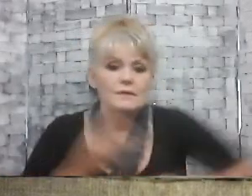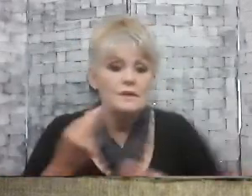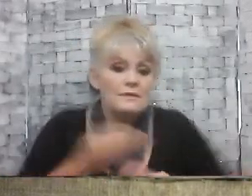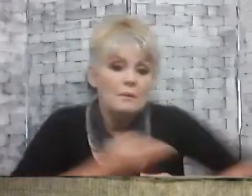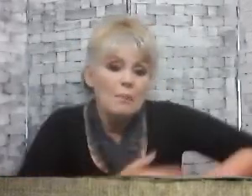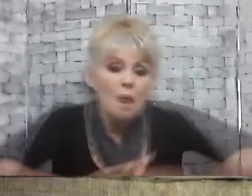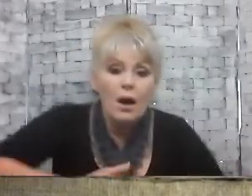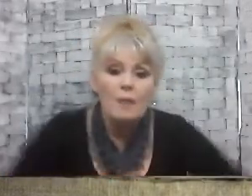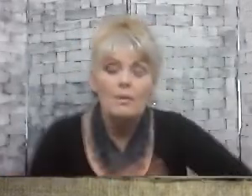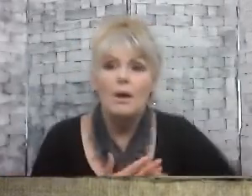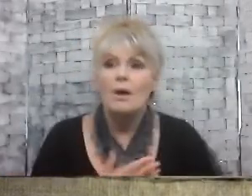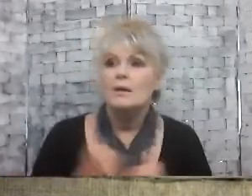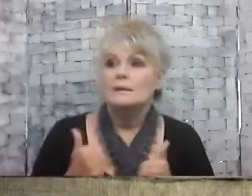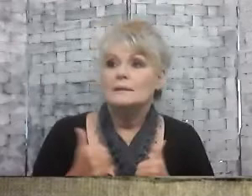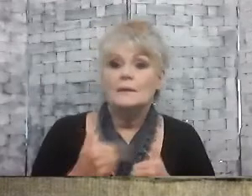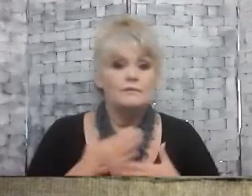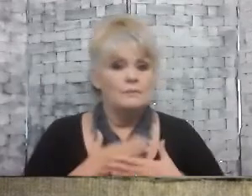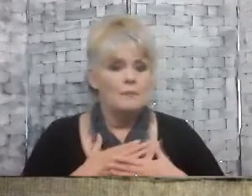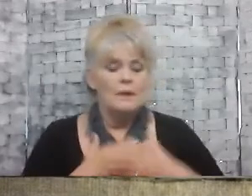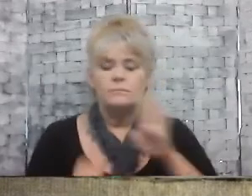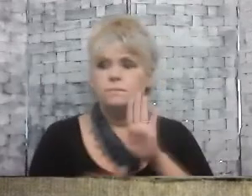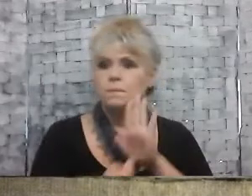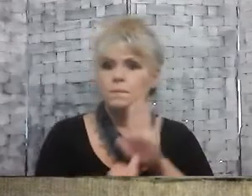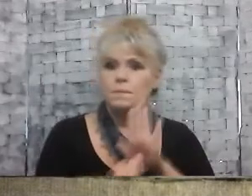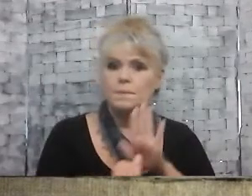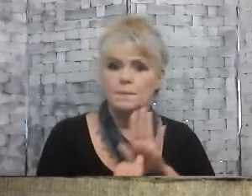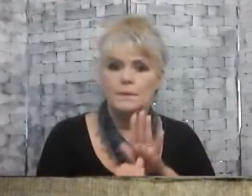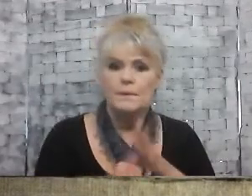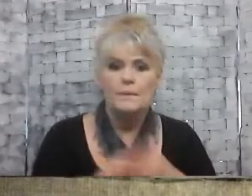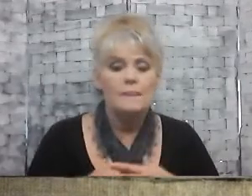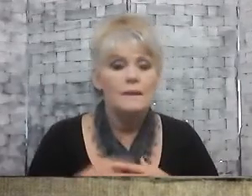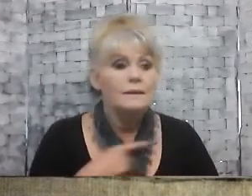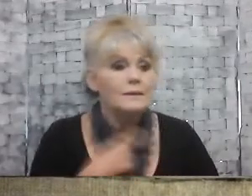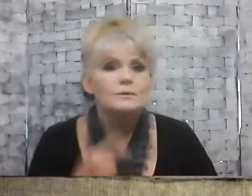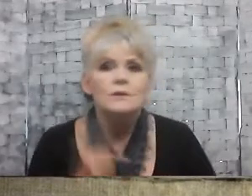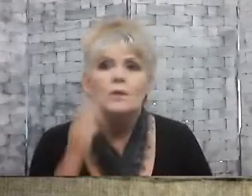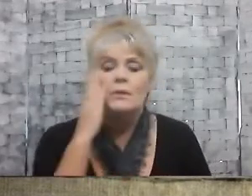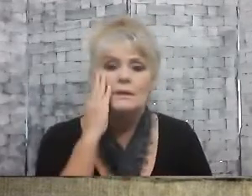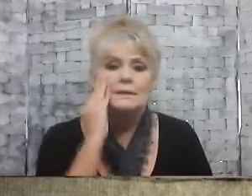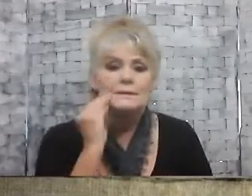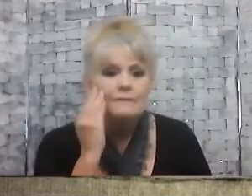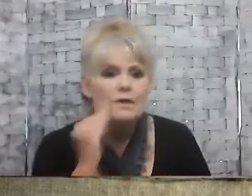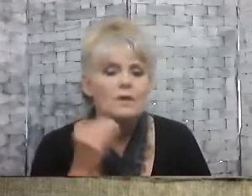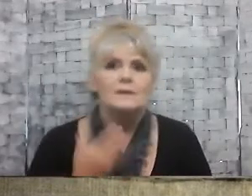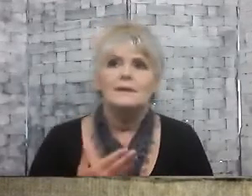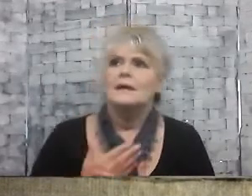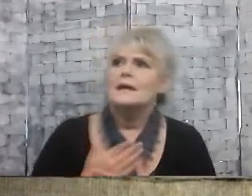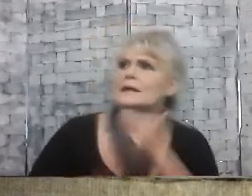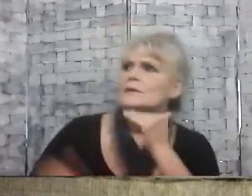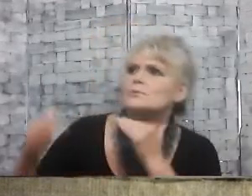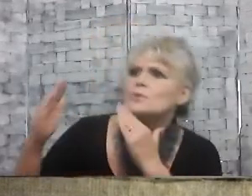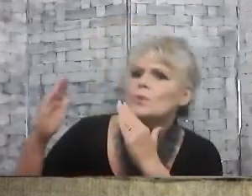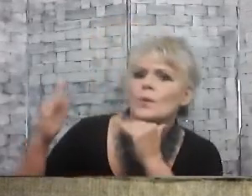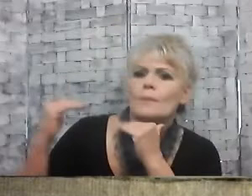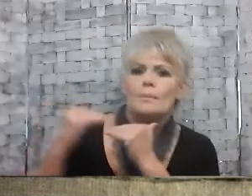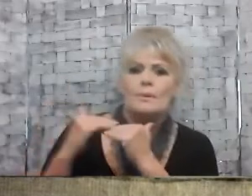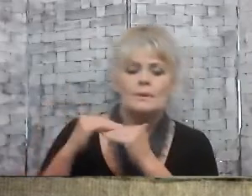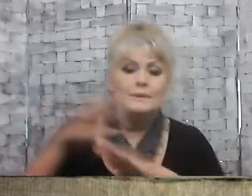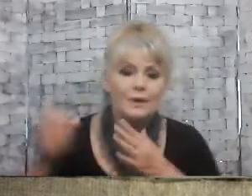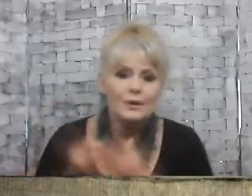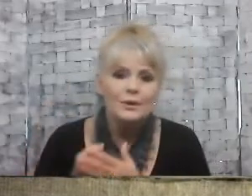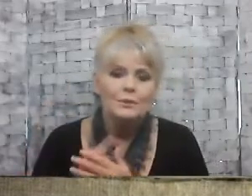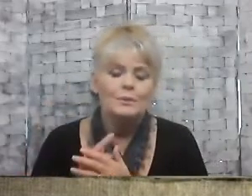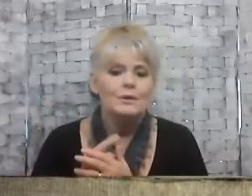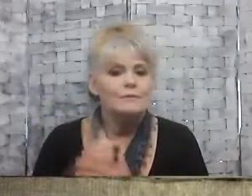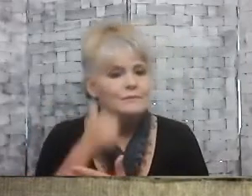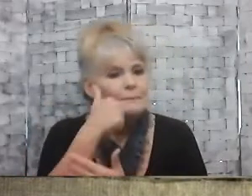kry kind, of wat ook al, groot ding wat in jou lewe, 'n groot nuwe fase, dan het ons allemaal verwagtinge, nê? En as dinge